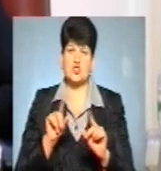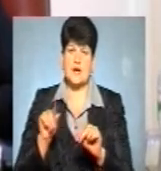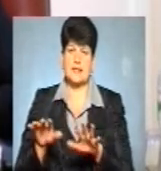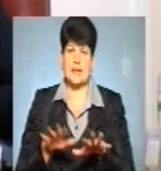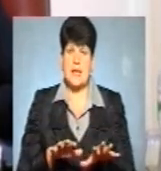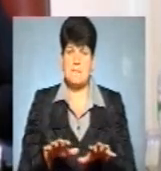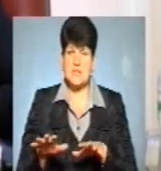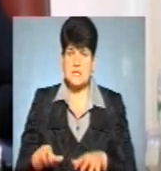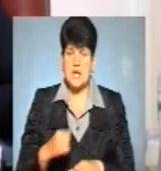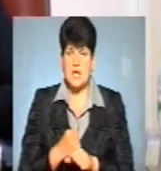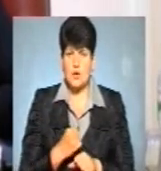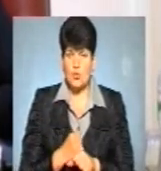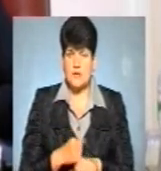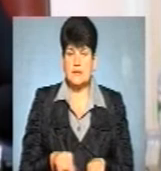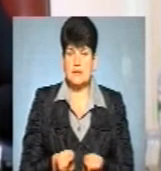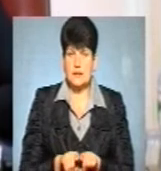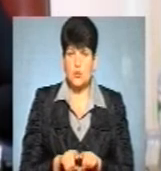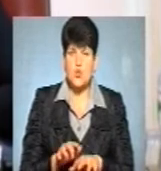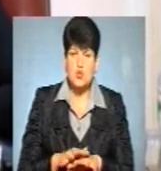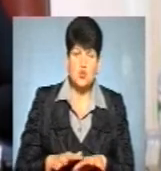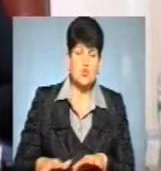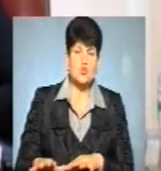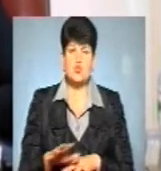робити таку суспільну